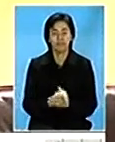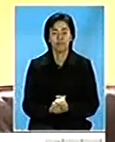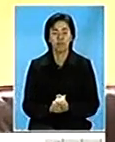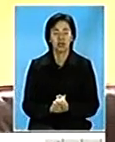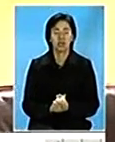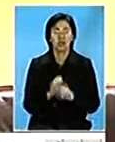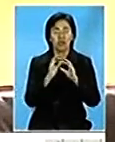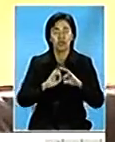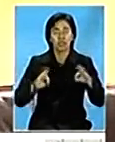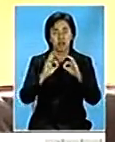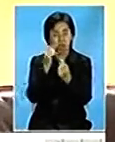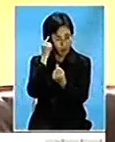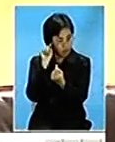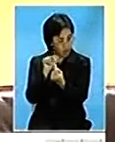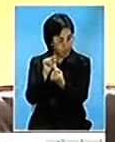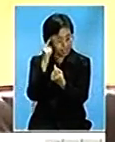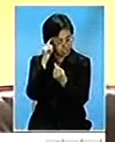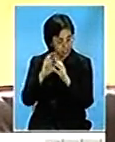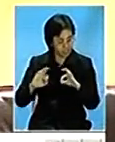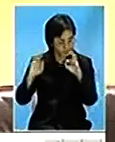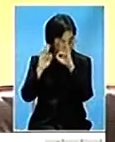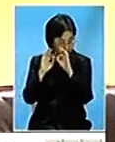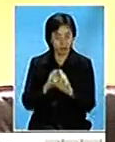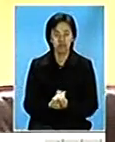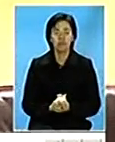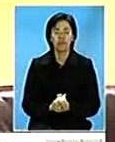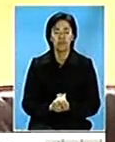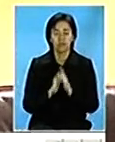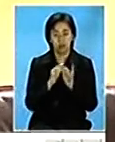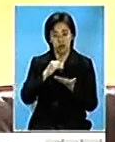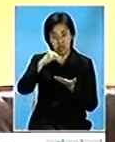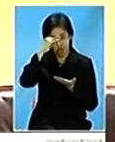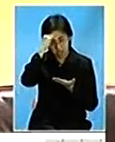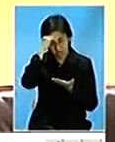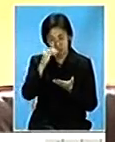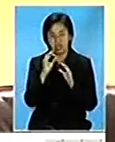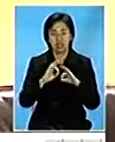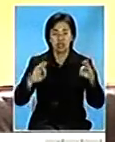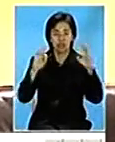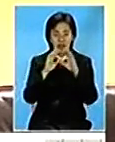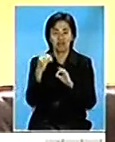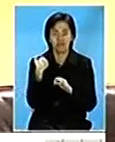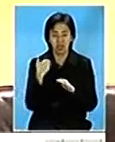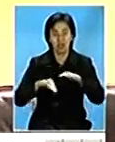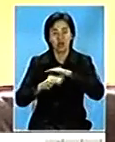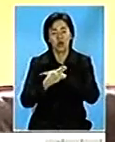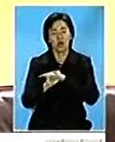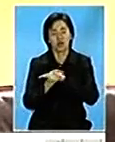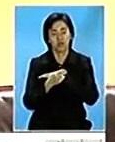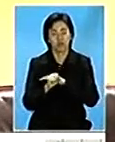วิสัยทัศน์และจุดหมายสมรรถนะสำคัญของผู้เรียนและคุณลักษณะอันพึงประสงค์ของหลักสูตรด้วยนะ